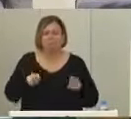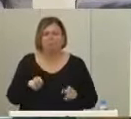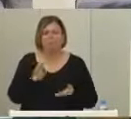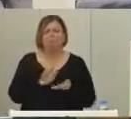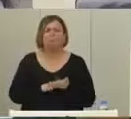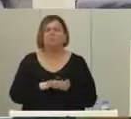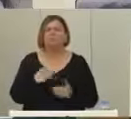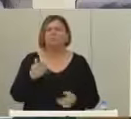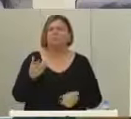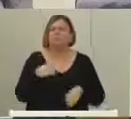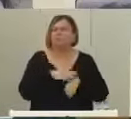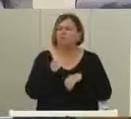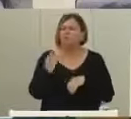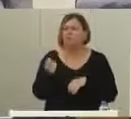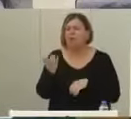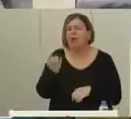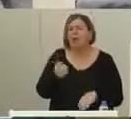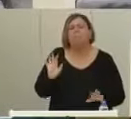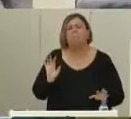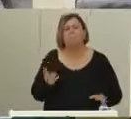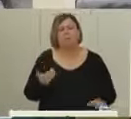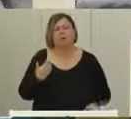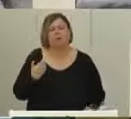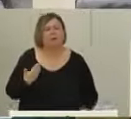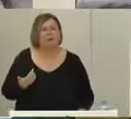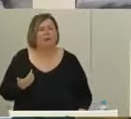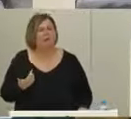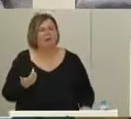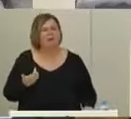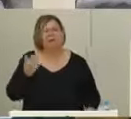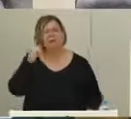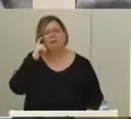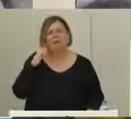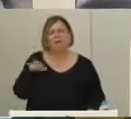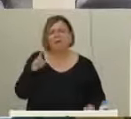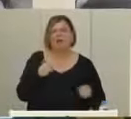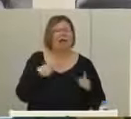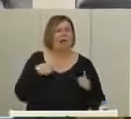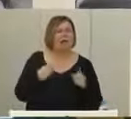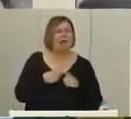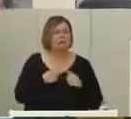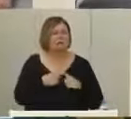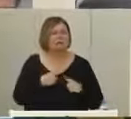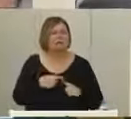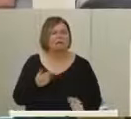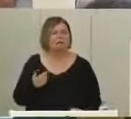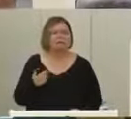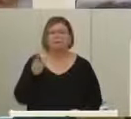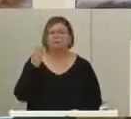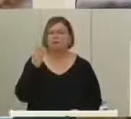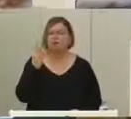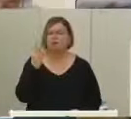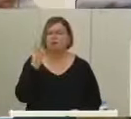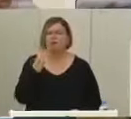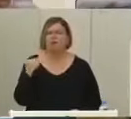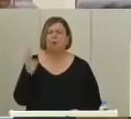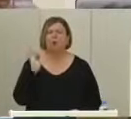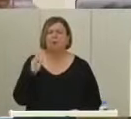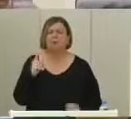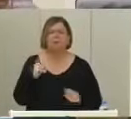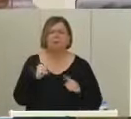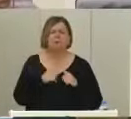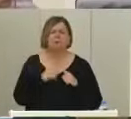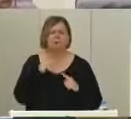Oturumlardan almayalım, komisyonlardan almayalım. Yaklaşık şöyle bir kaba taslak hesapladık. 3-4 milyon lira gibi bir rakam